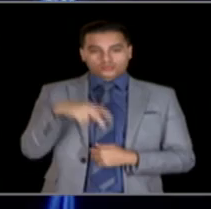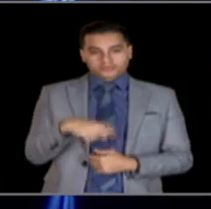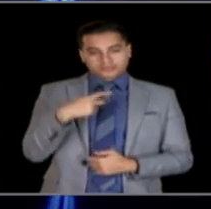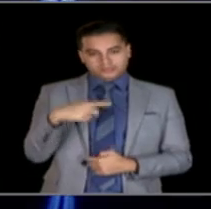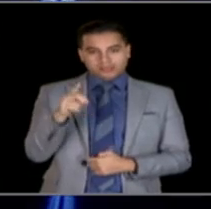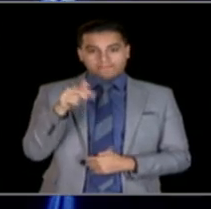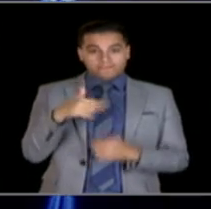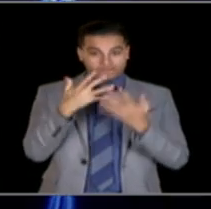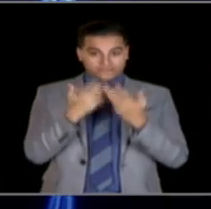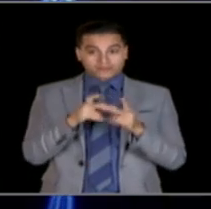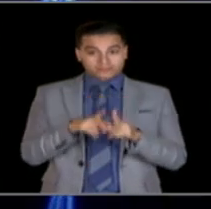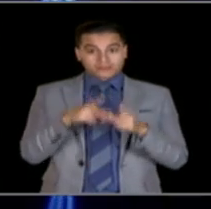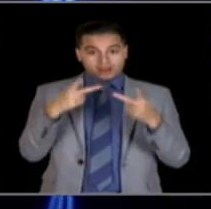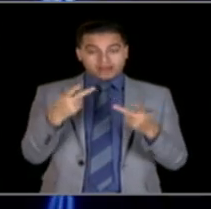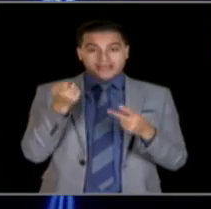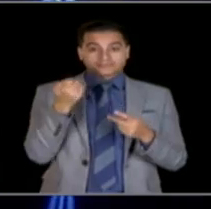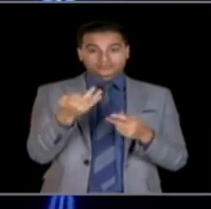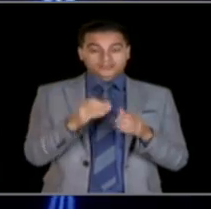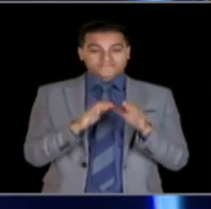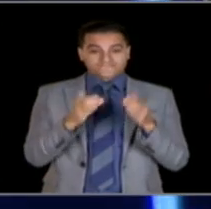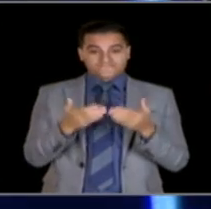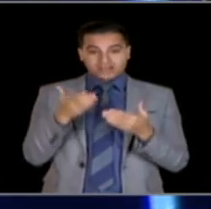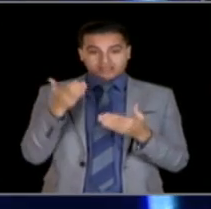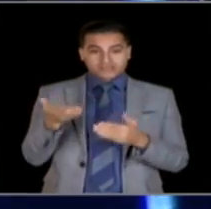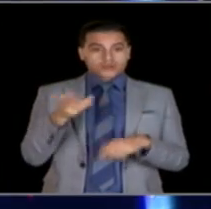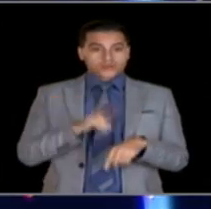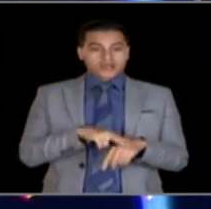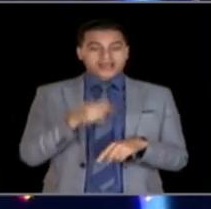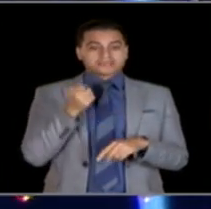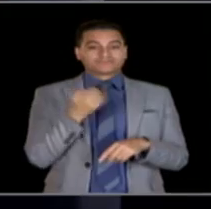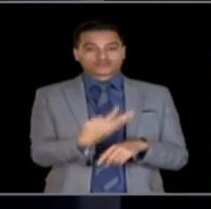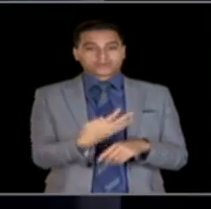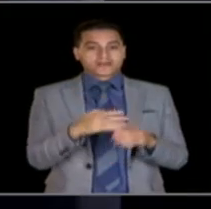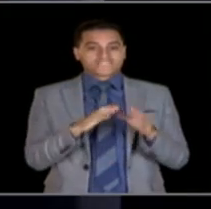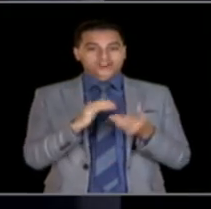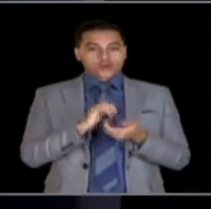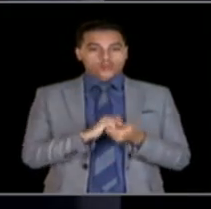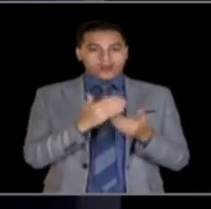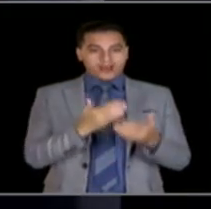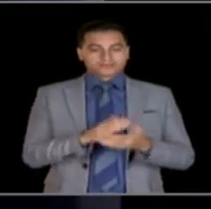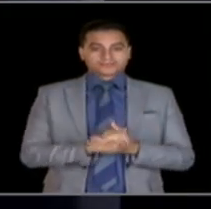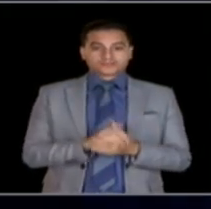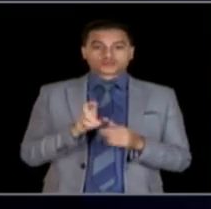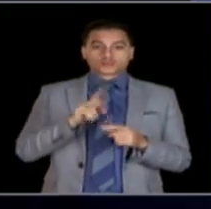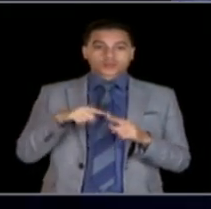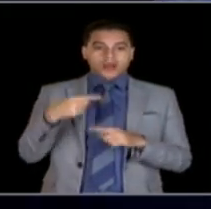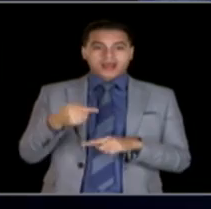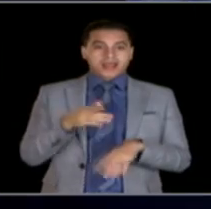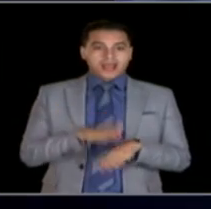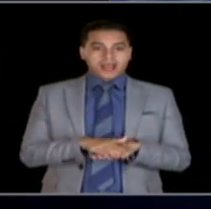1983. النتيجة اتغيرت 35 الأندلس 45 الوعد. السؤال اللي